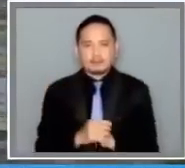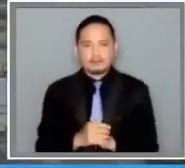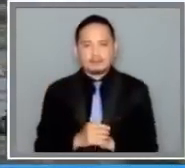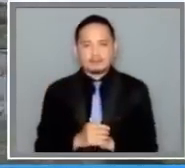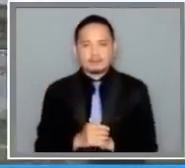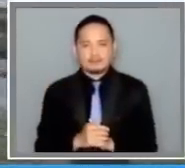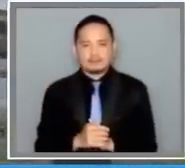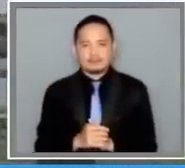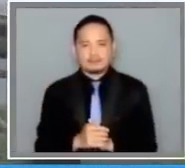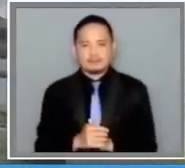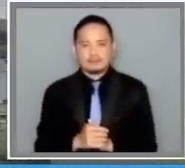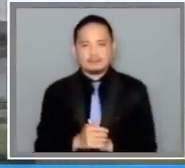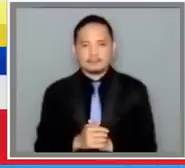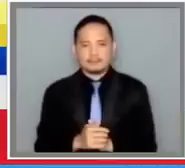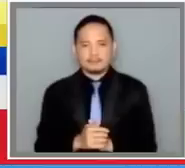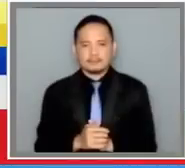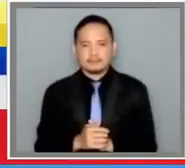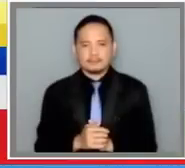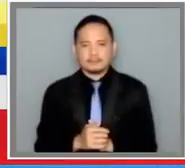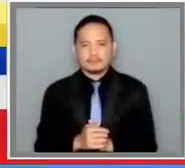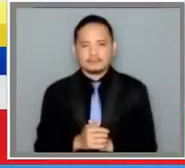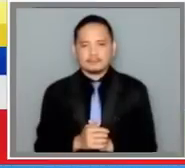apektadong bayan.